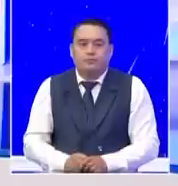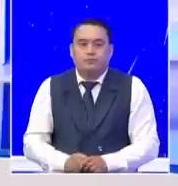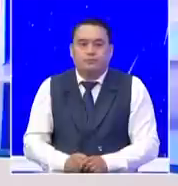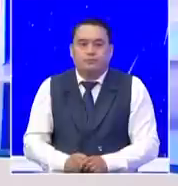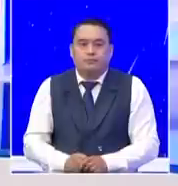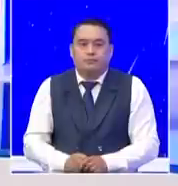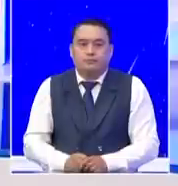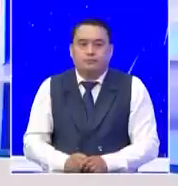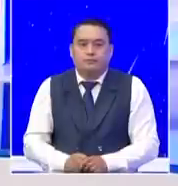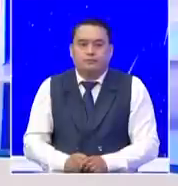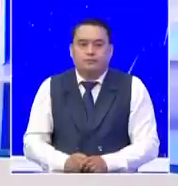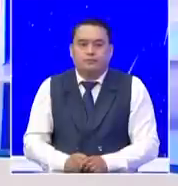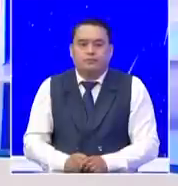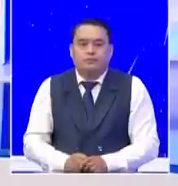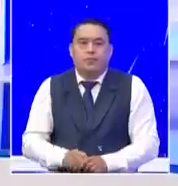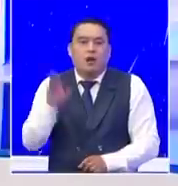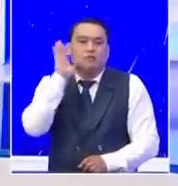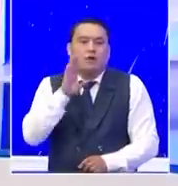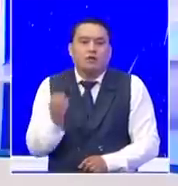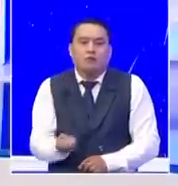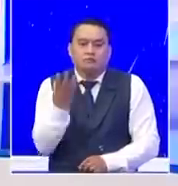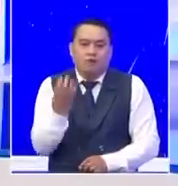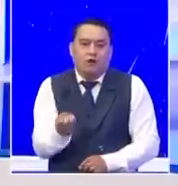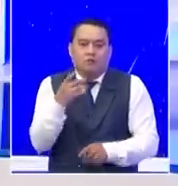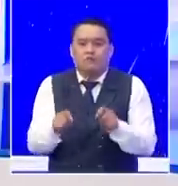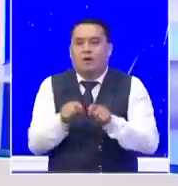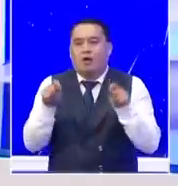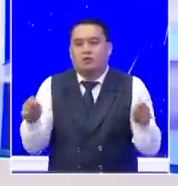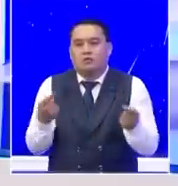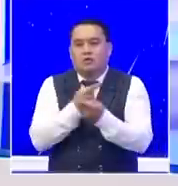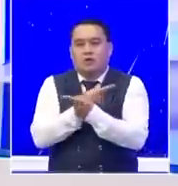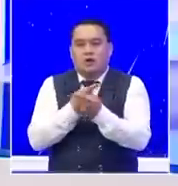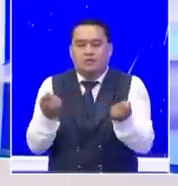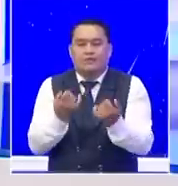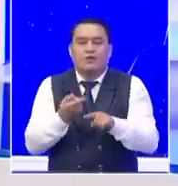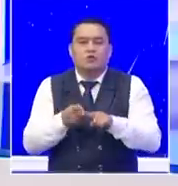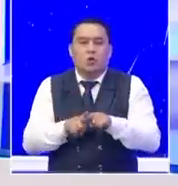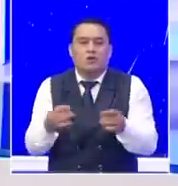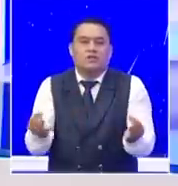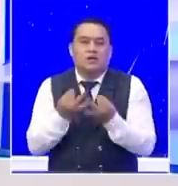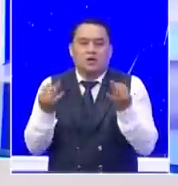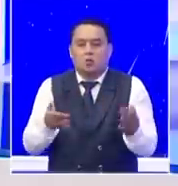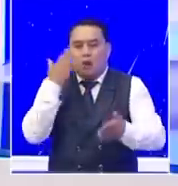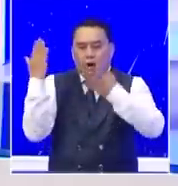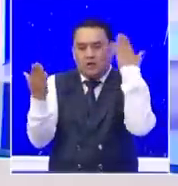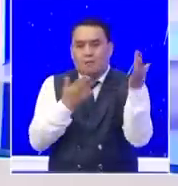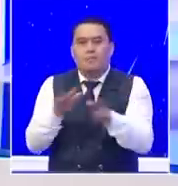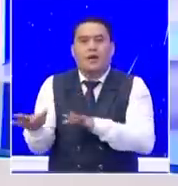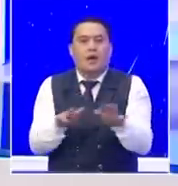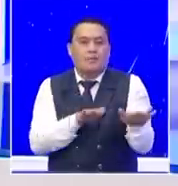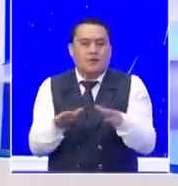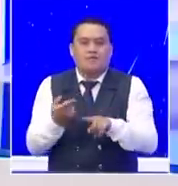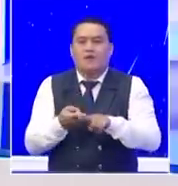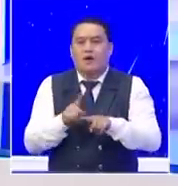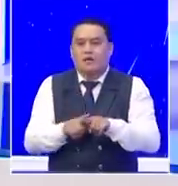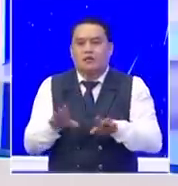А мы продолжаем выпуск. Сезон фонтанов открыт. Если ежегодно этот процесс сопровождался интересным и увлекательным мероприятием, то